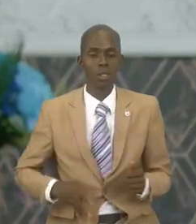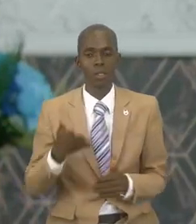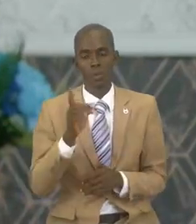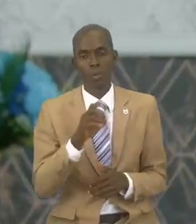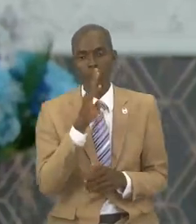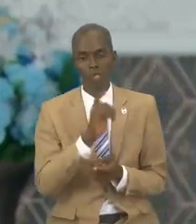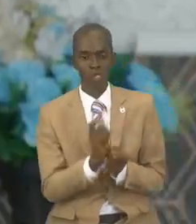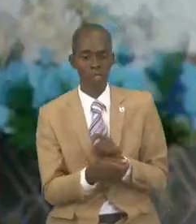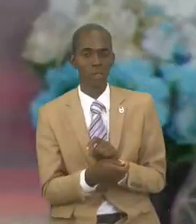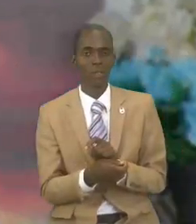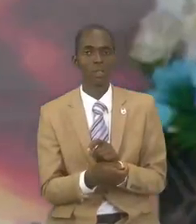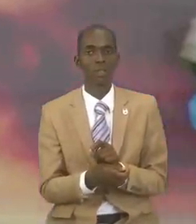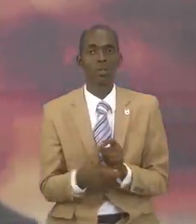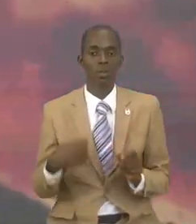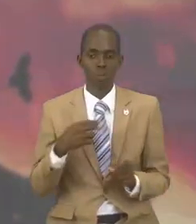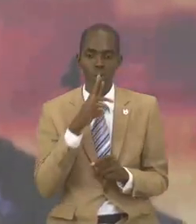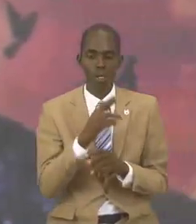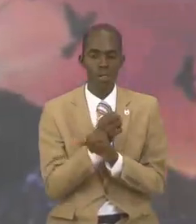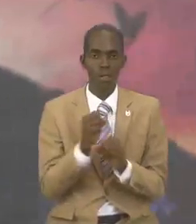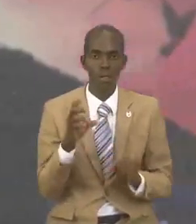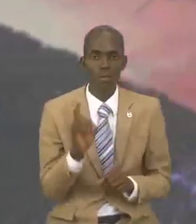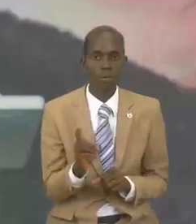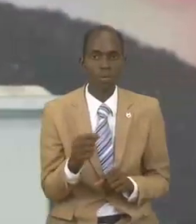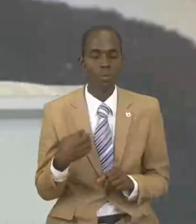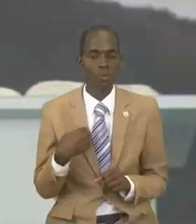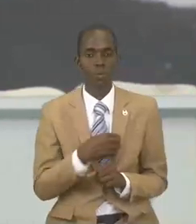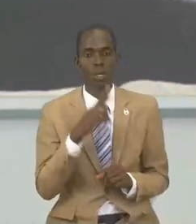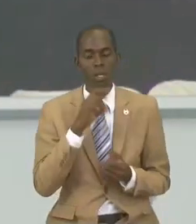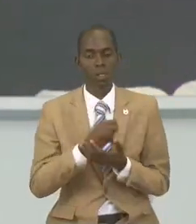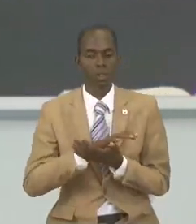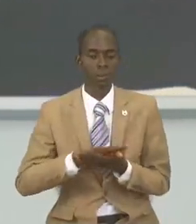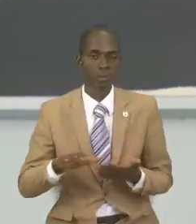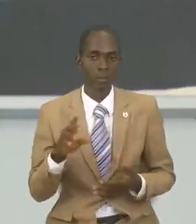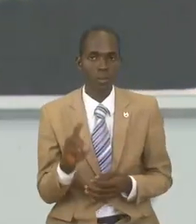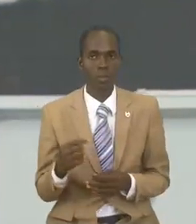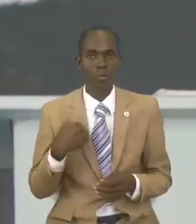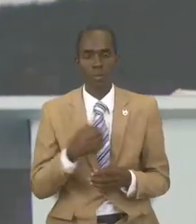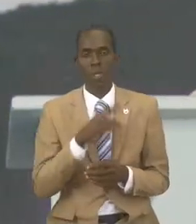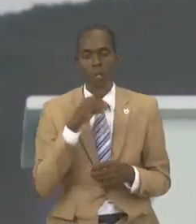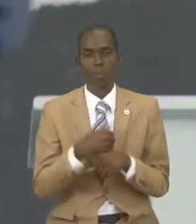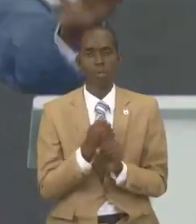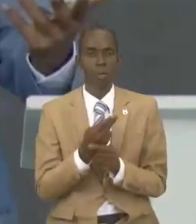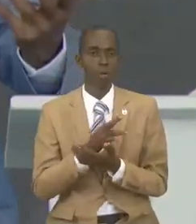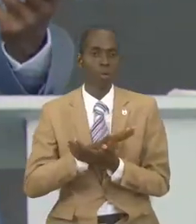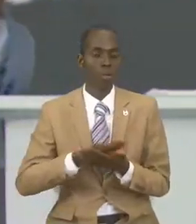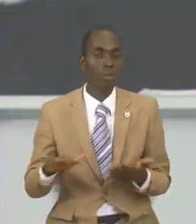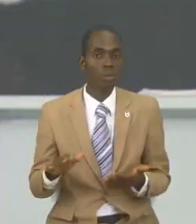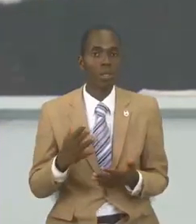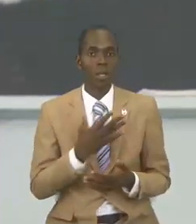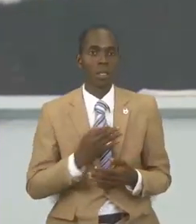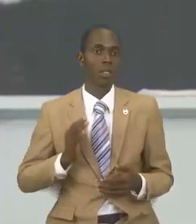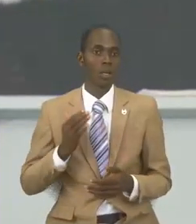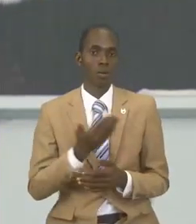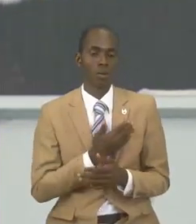un changement, une transformation. Nous sommes sauvés, nous sommes sanctifiés, nous sommes rendus saints et